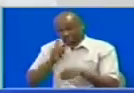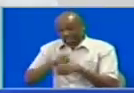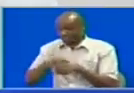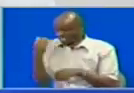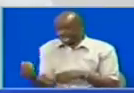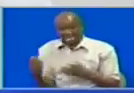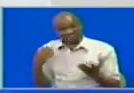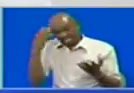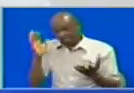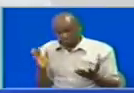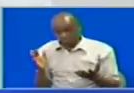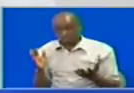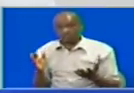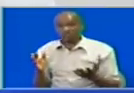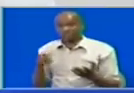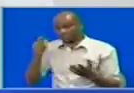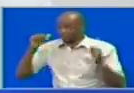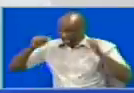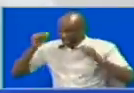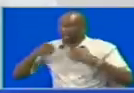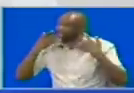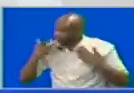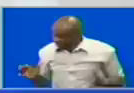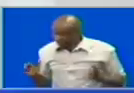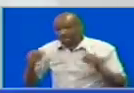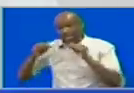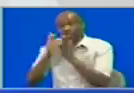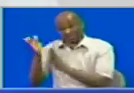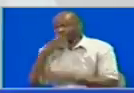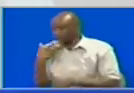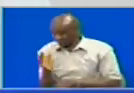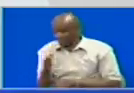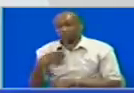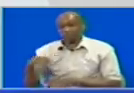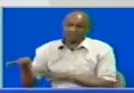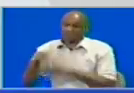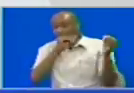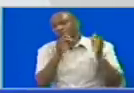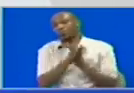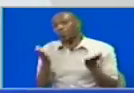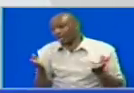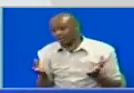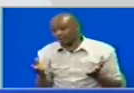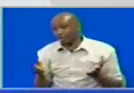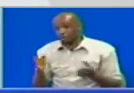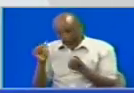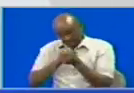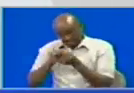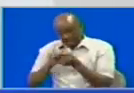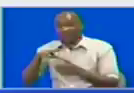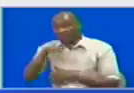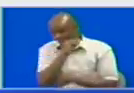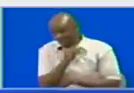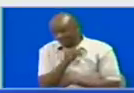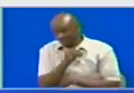mdogo. Nika plead naye akakubali akaelewana nao mimi nikaondoka ilikuwa niyo on Friday. Ukaacha